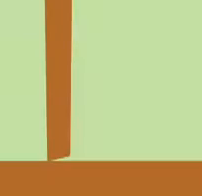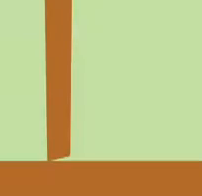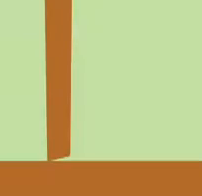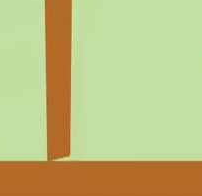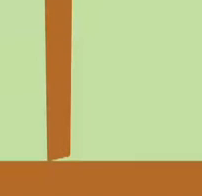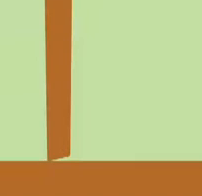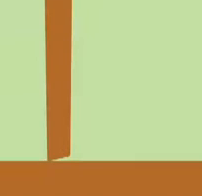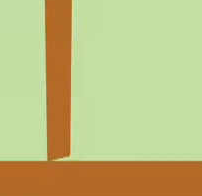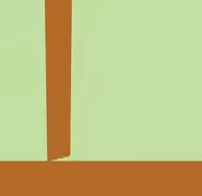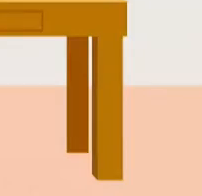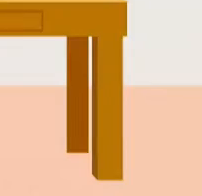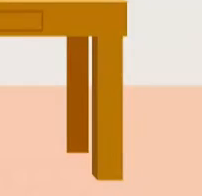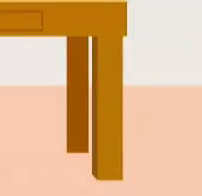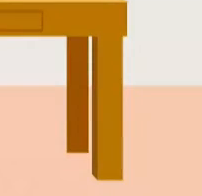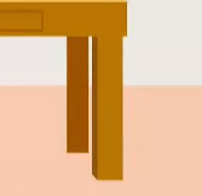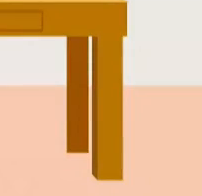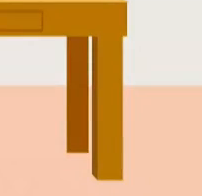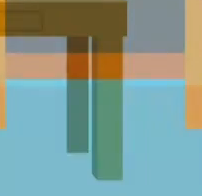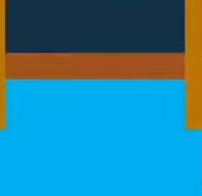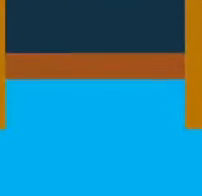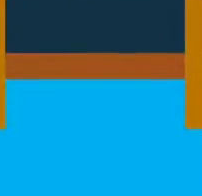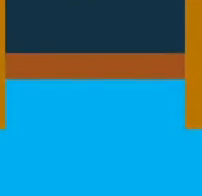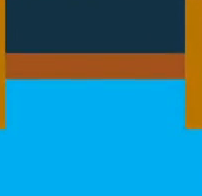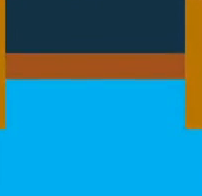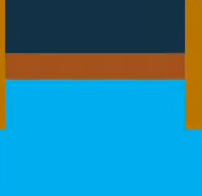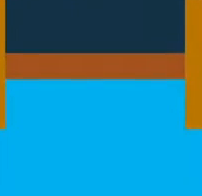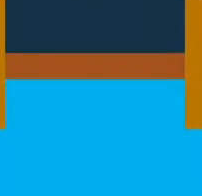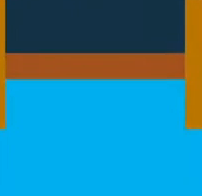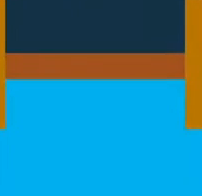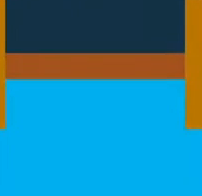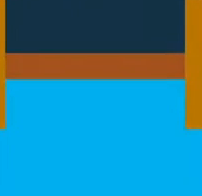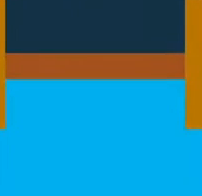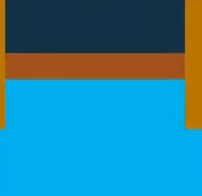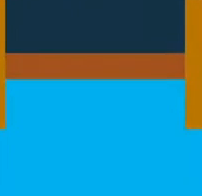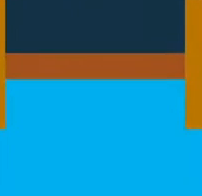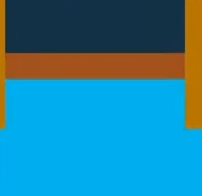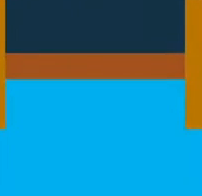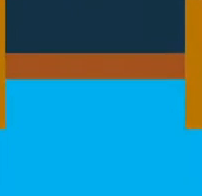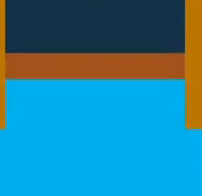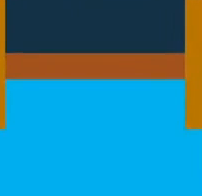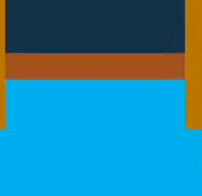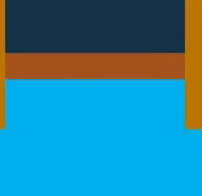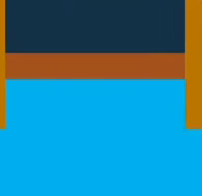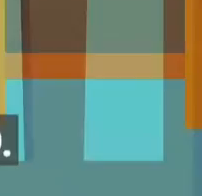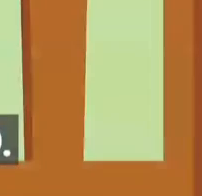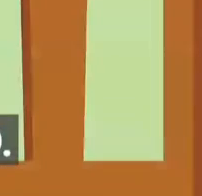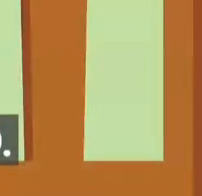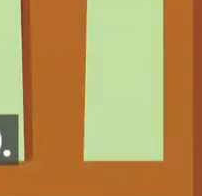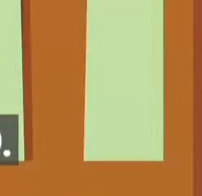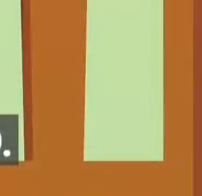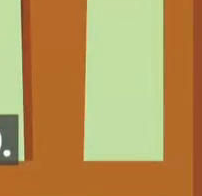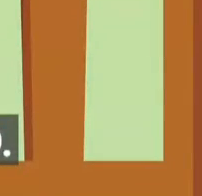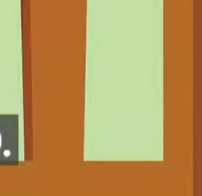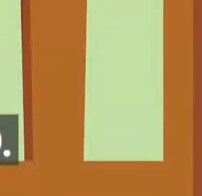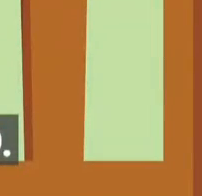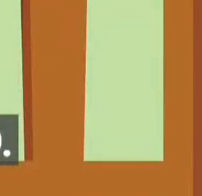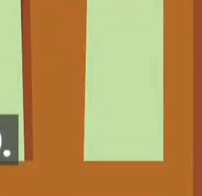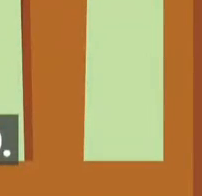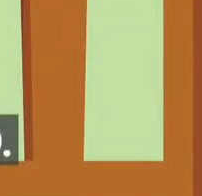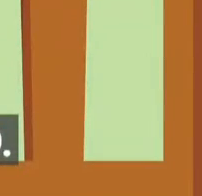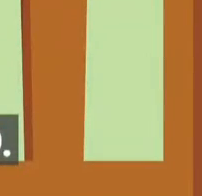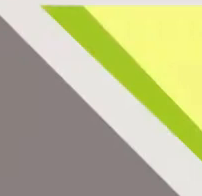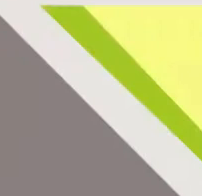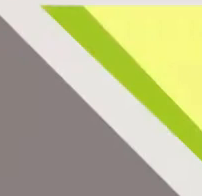teman-temanku. Gambe. Aku khawatir. Kadang-kadang saya merasa sulit untuk mengikuti pelajaran. Selama sekolah tutup